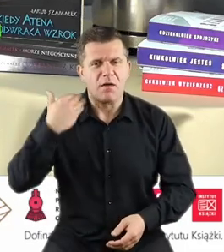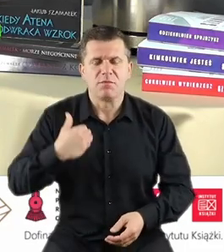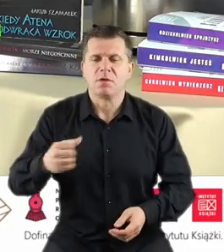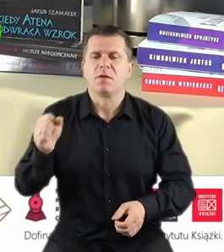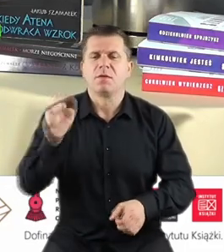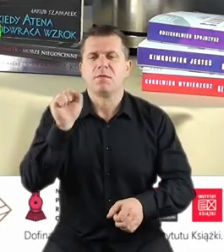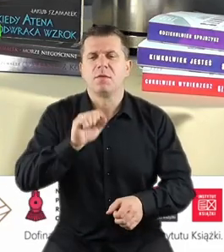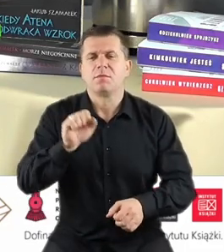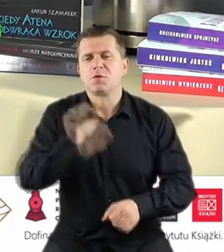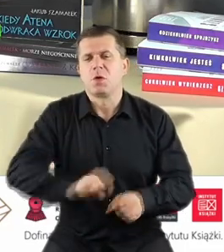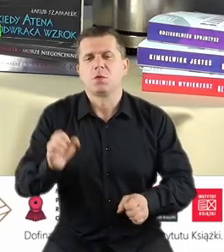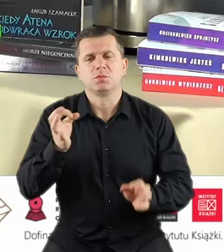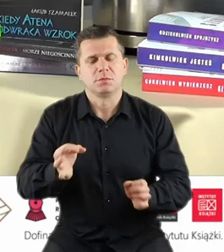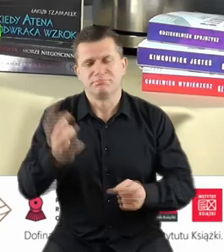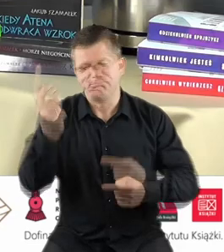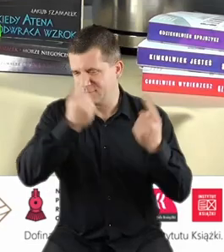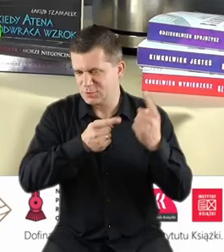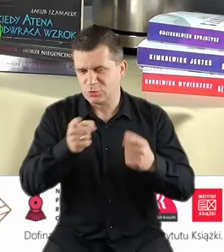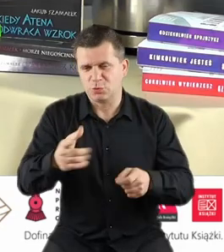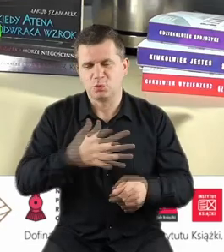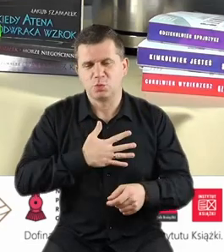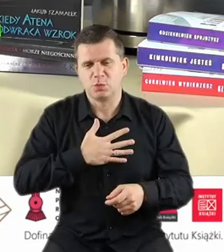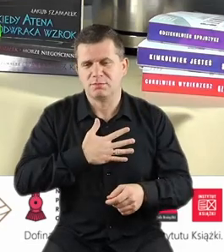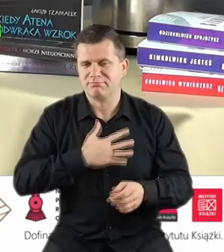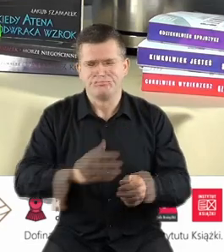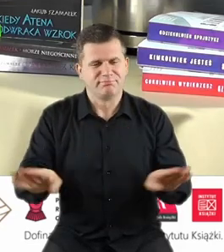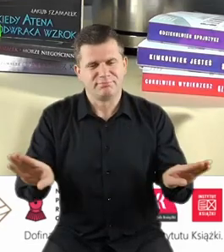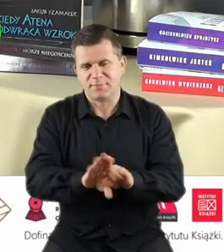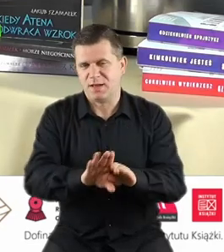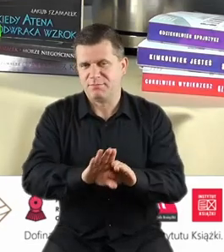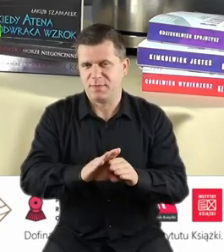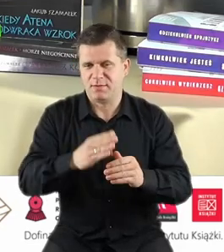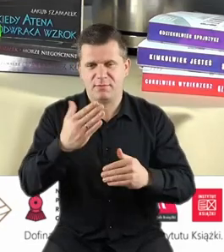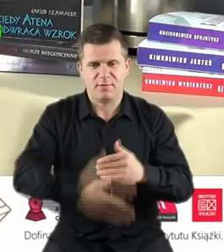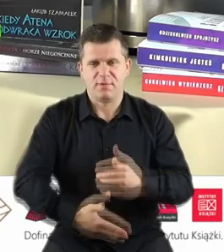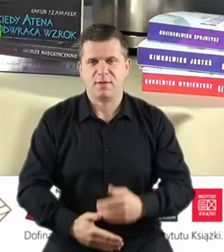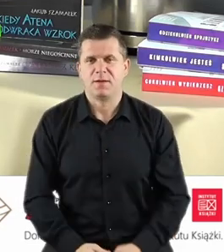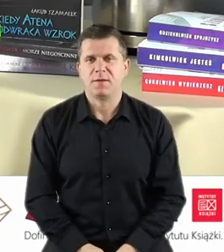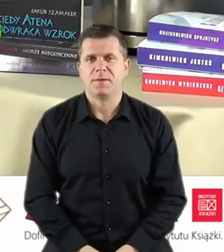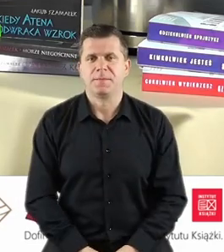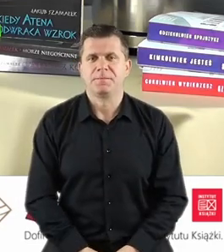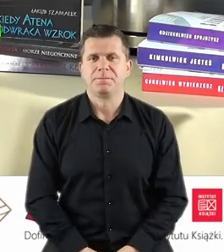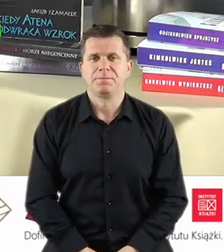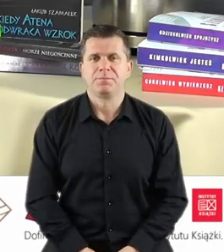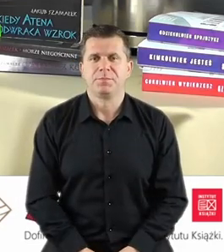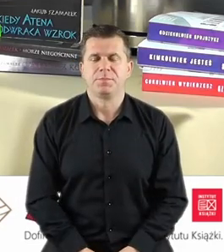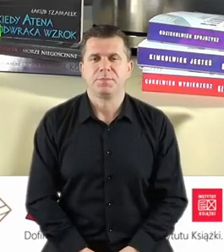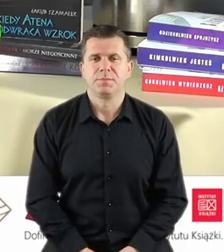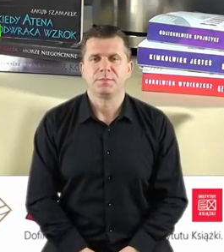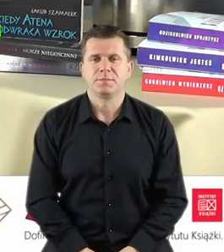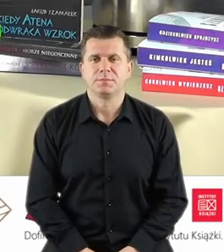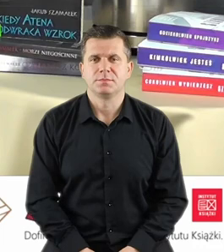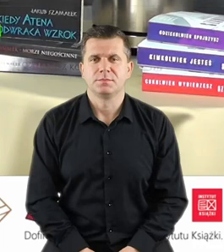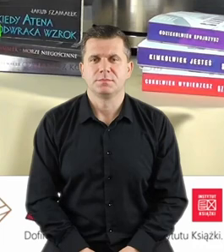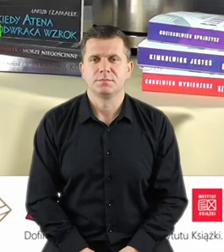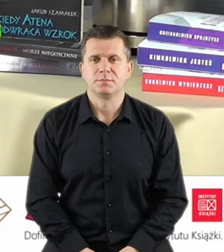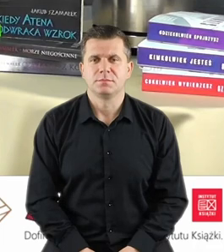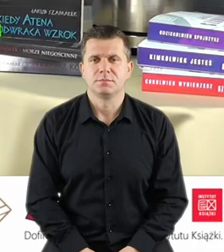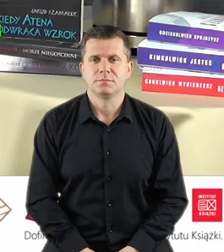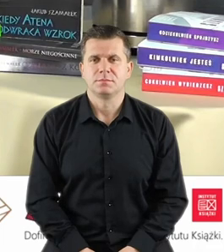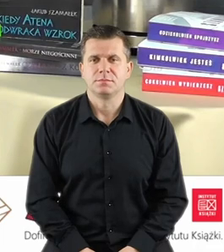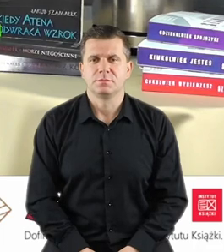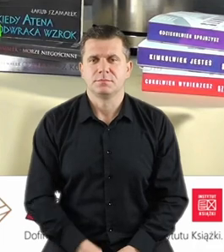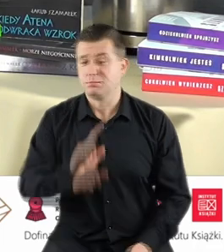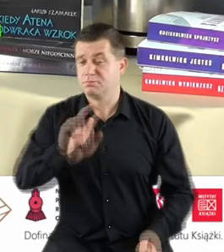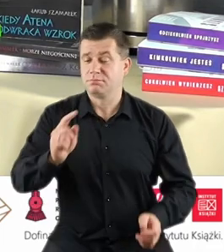no to możemy sobie myśleć, że to jest właśnie zamknięty rozdział. A tutaj to jest wręcz przeciwnie. To jest